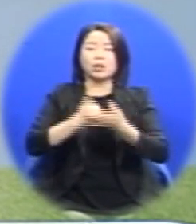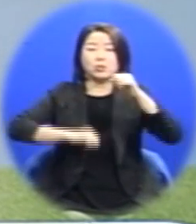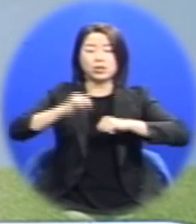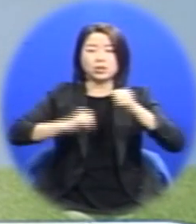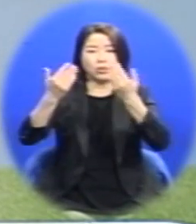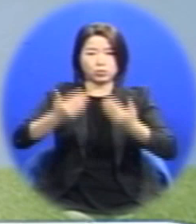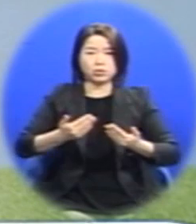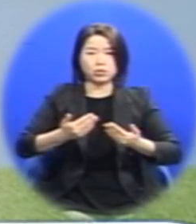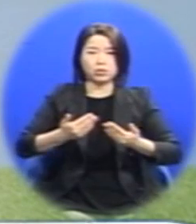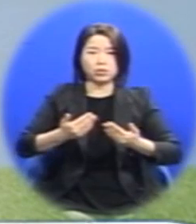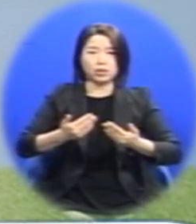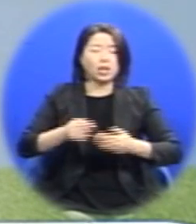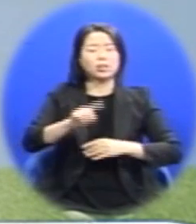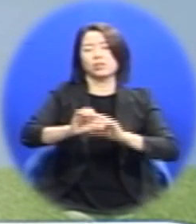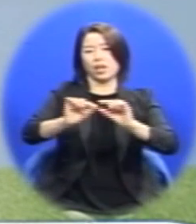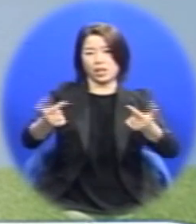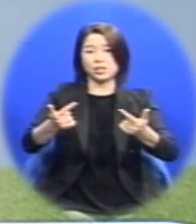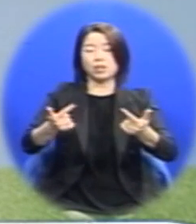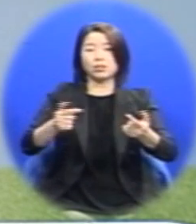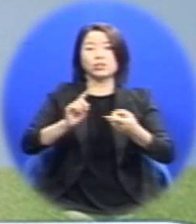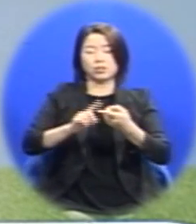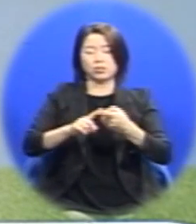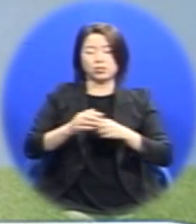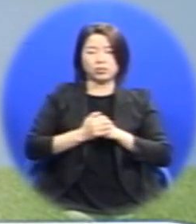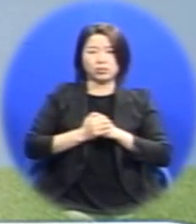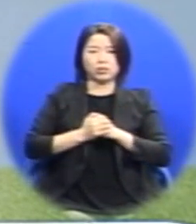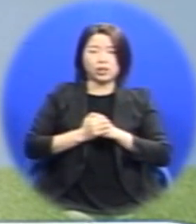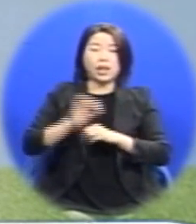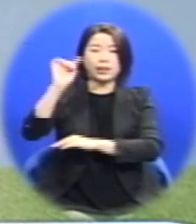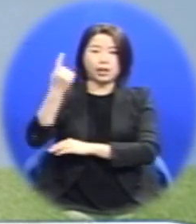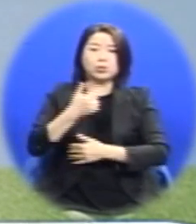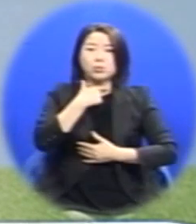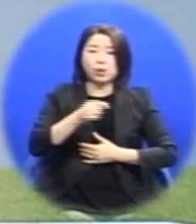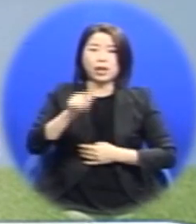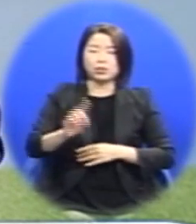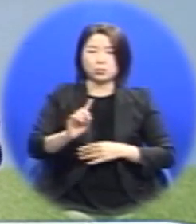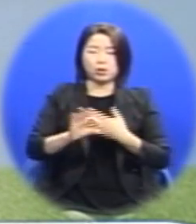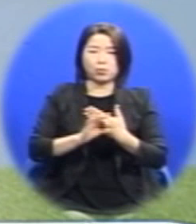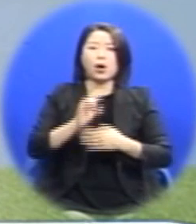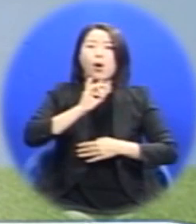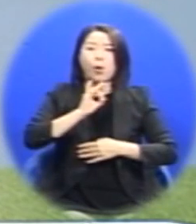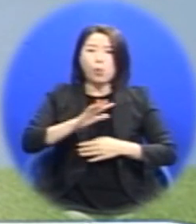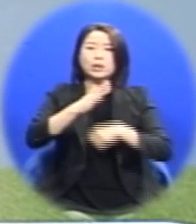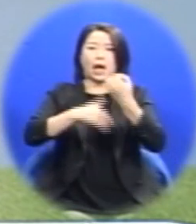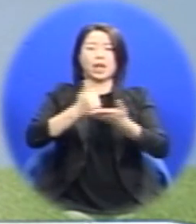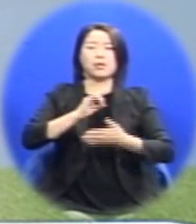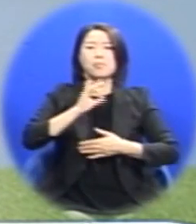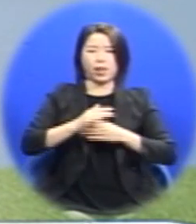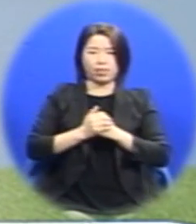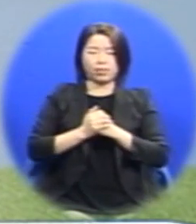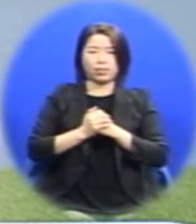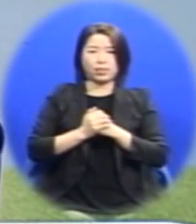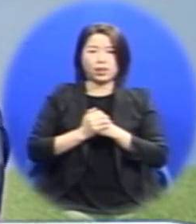역사해 주셔서, 그게 아니었다는 거예요, 다윗에게 있어서는. 다윗이 원했던 것은 오직 하나님만이었어요.